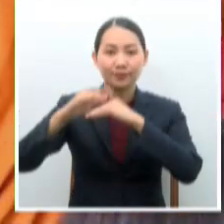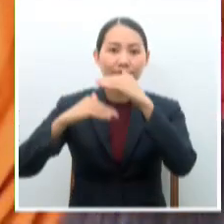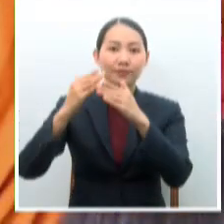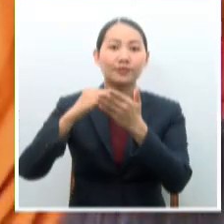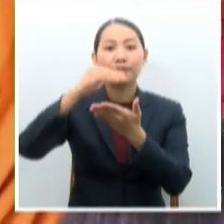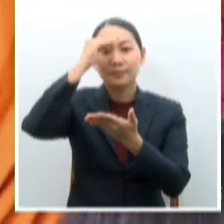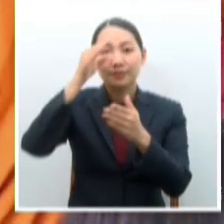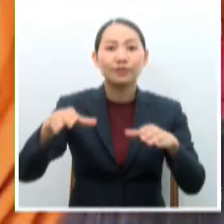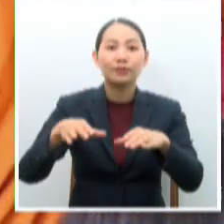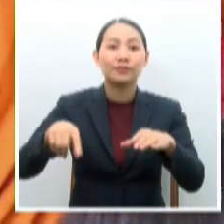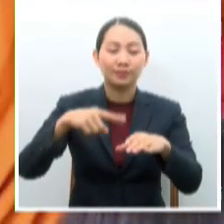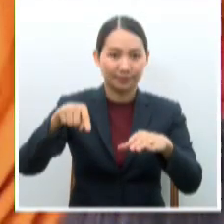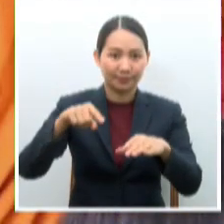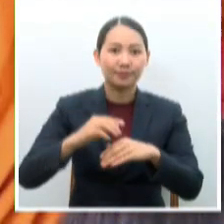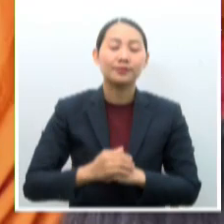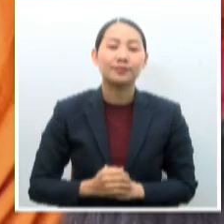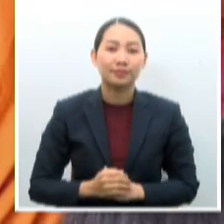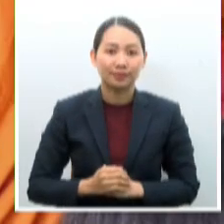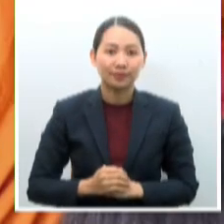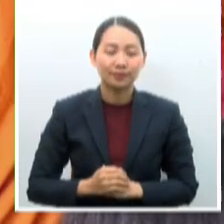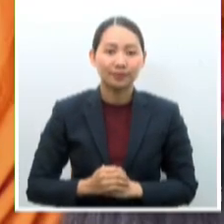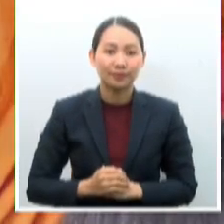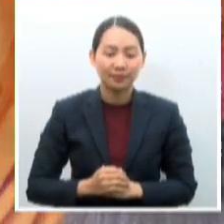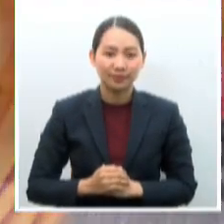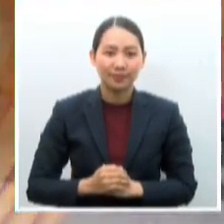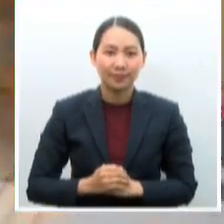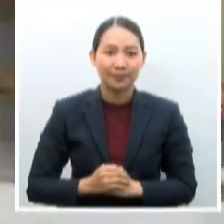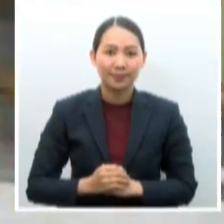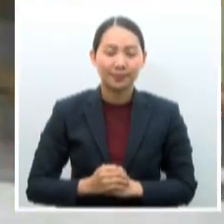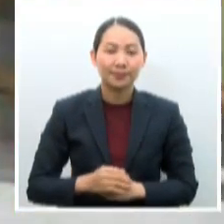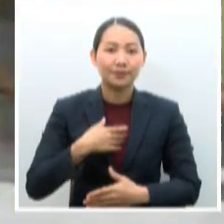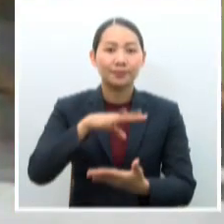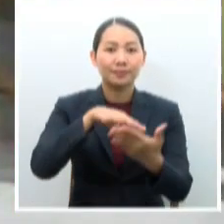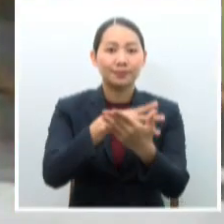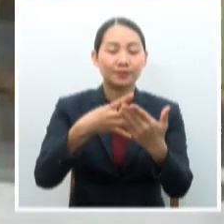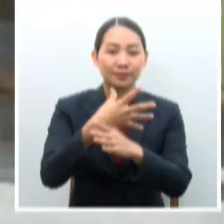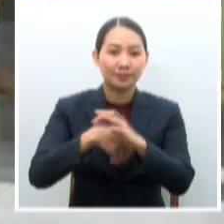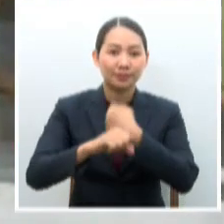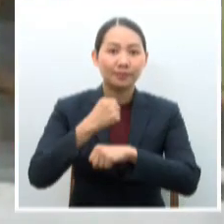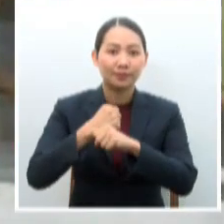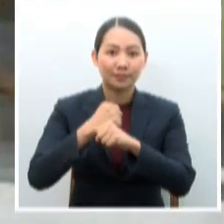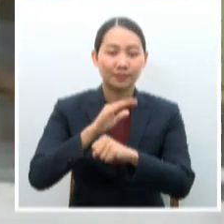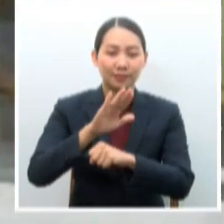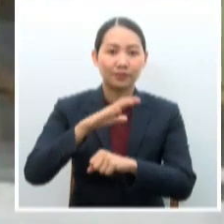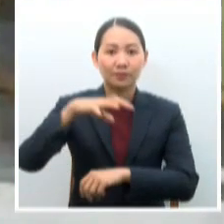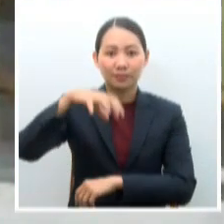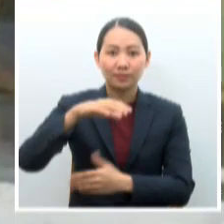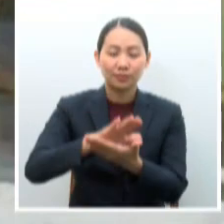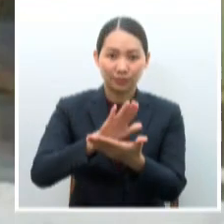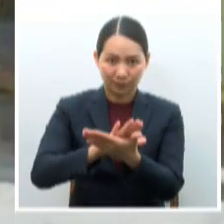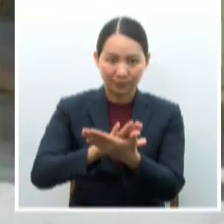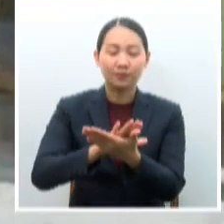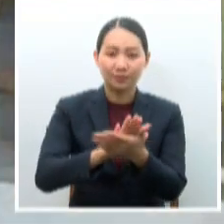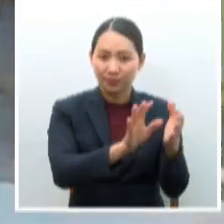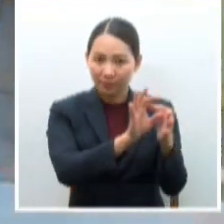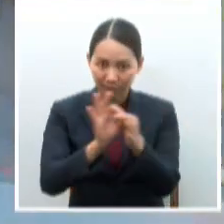างยั่งยืนนำไปสู่การดำเนินงานของสถานศึกษาและพัฒนารูปแบบนวัตกรรมจนมีผลการป